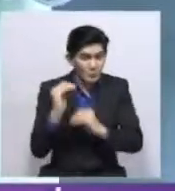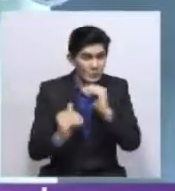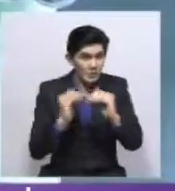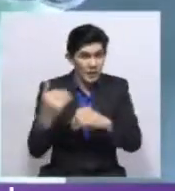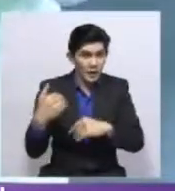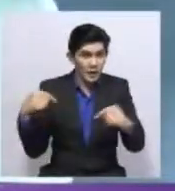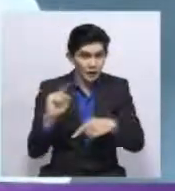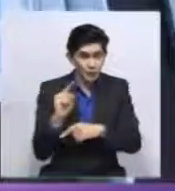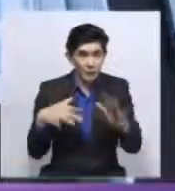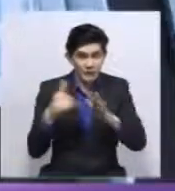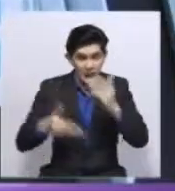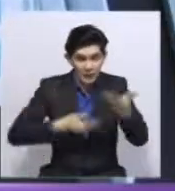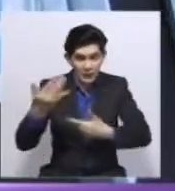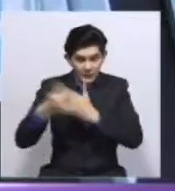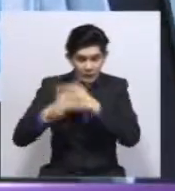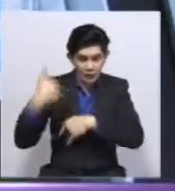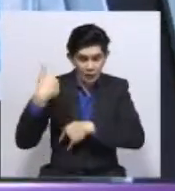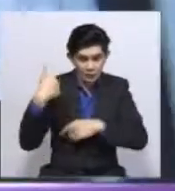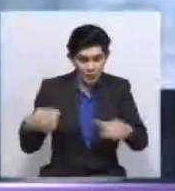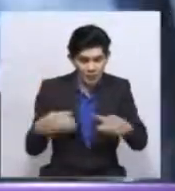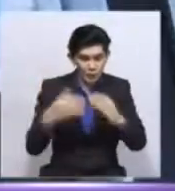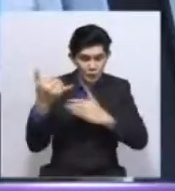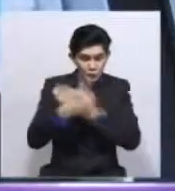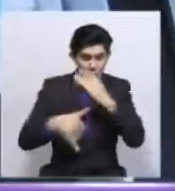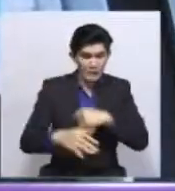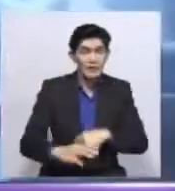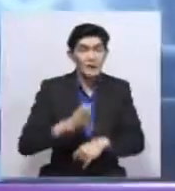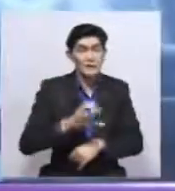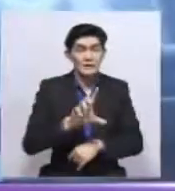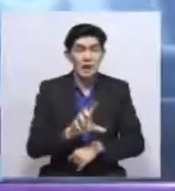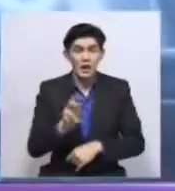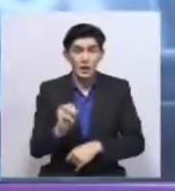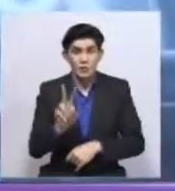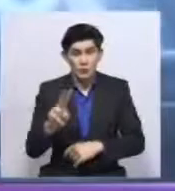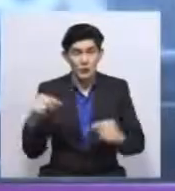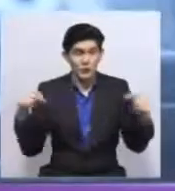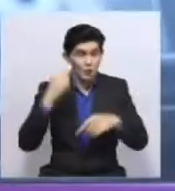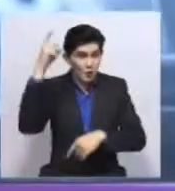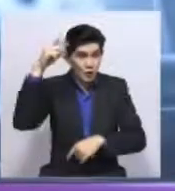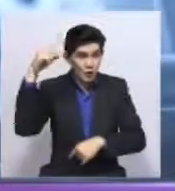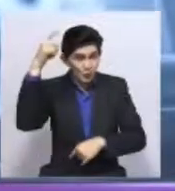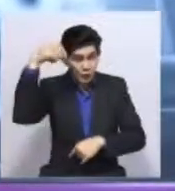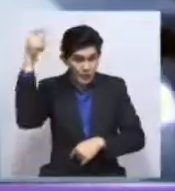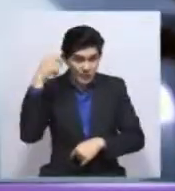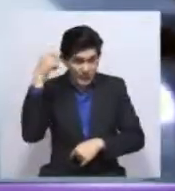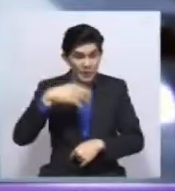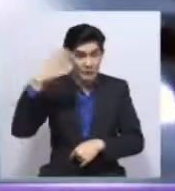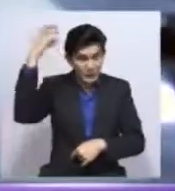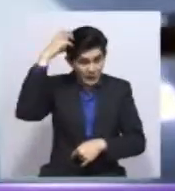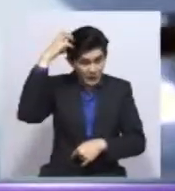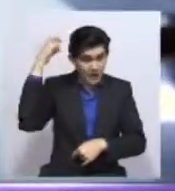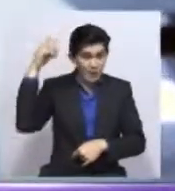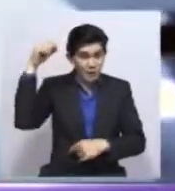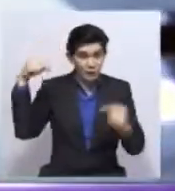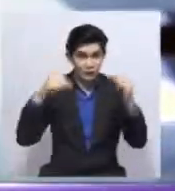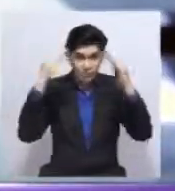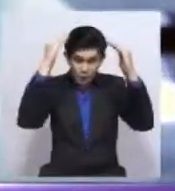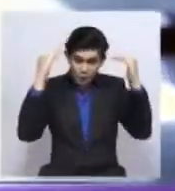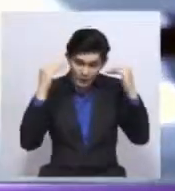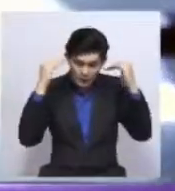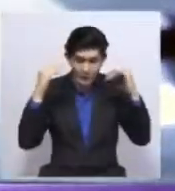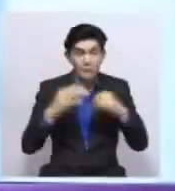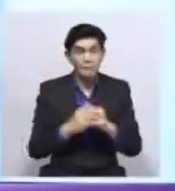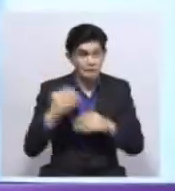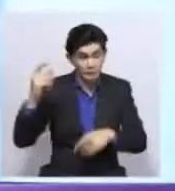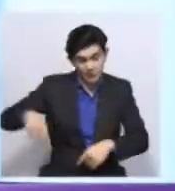าวัคซีนในต่างประเทศโดยเฉพาะกลุ่มประเทศ CLMV ที่ประกอบด้วยเวียดนามลาวกัมพูชาและ